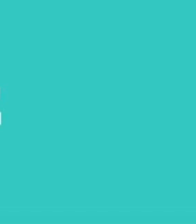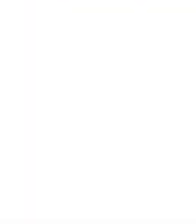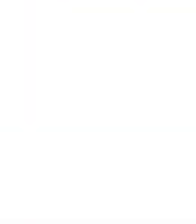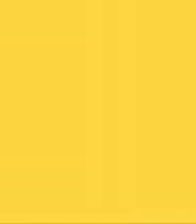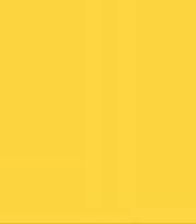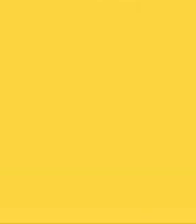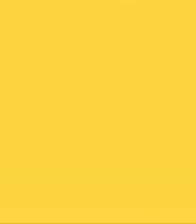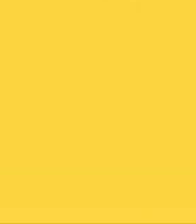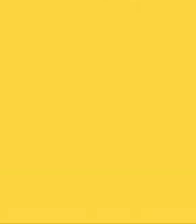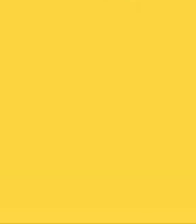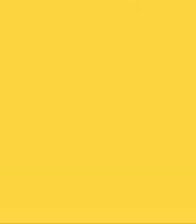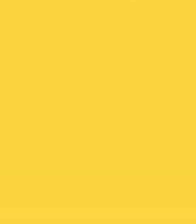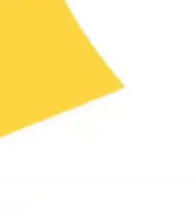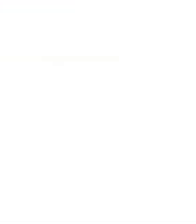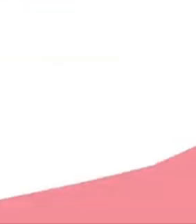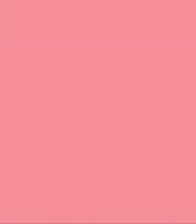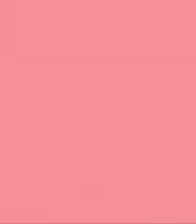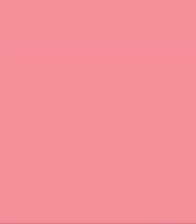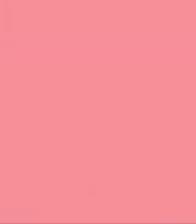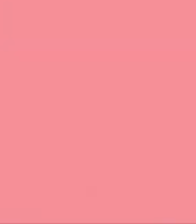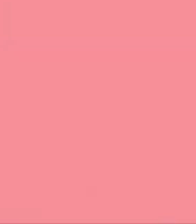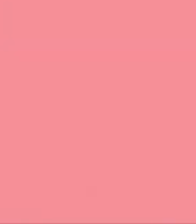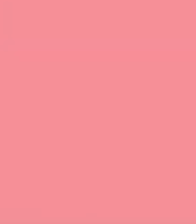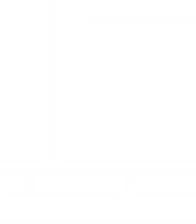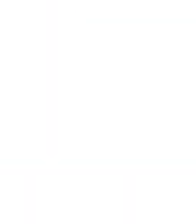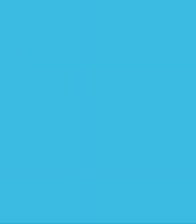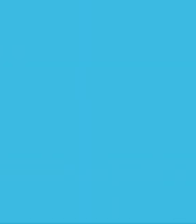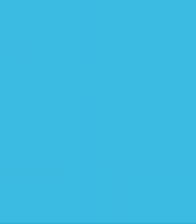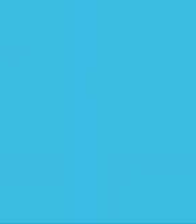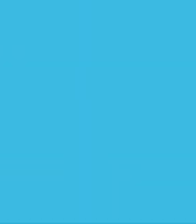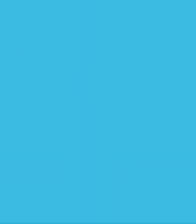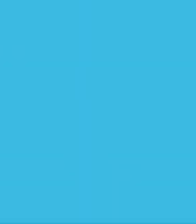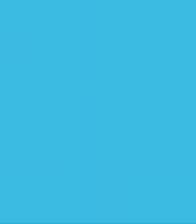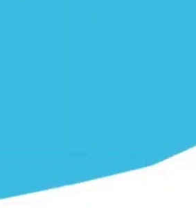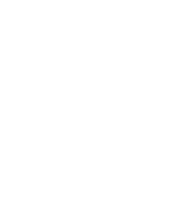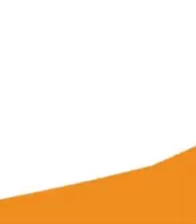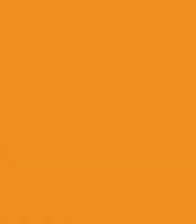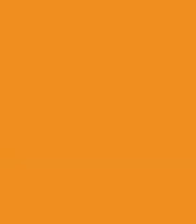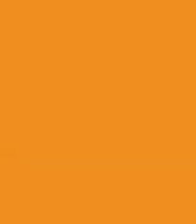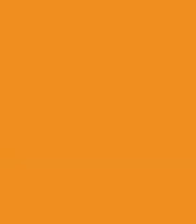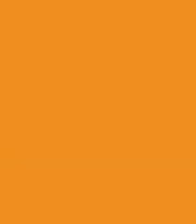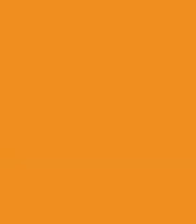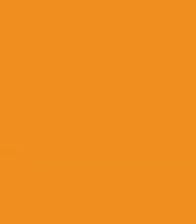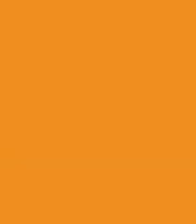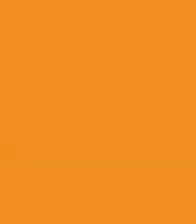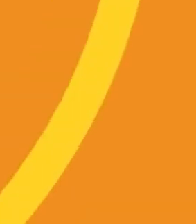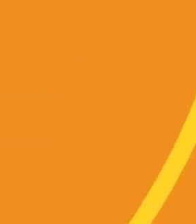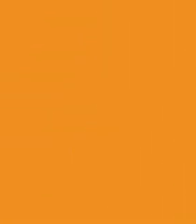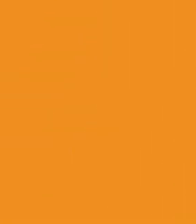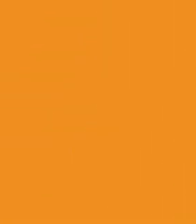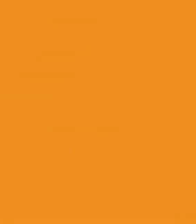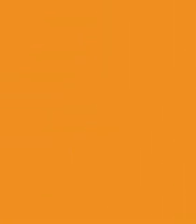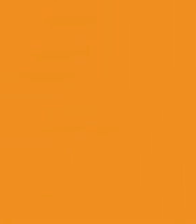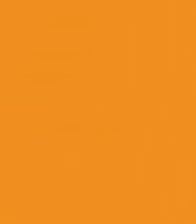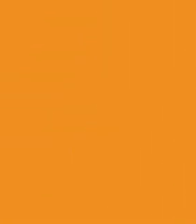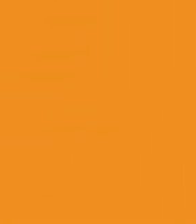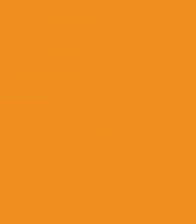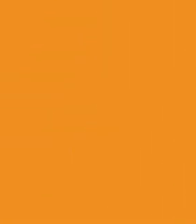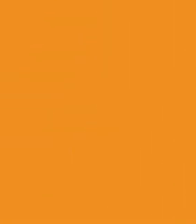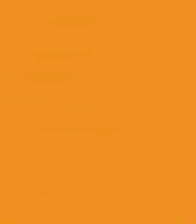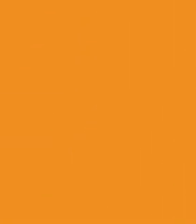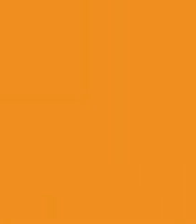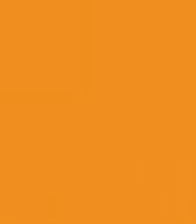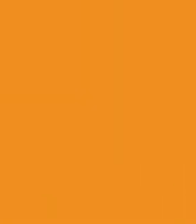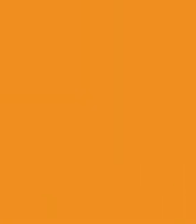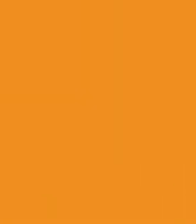아니라 조현병, 중독, 치매 등 믿을 수 있는 정신건강 정보를